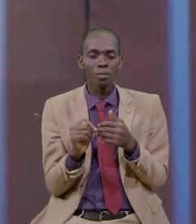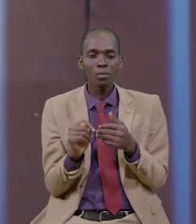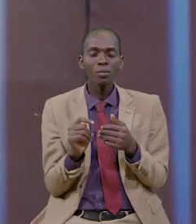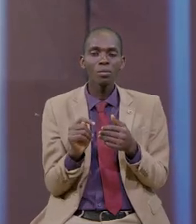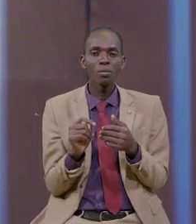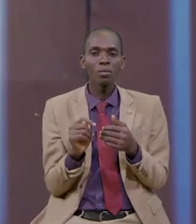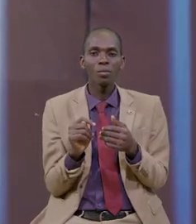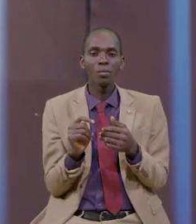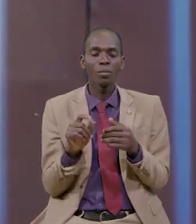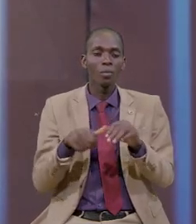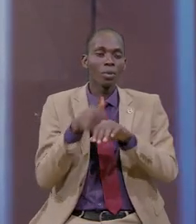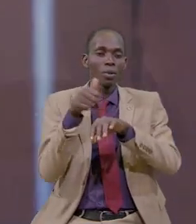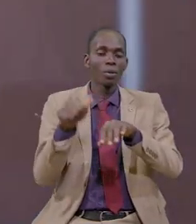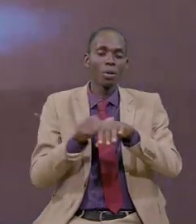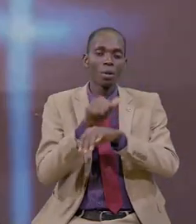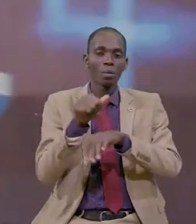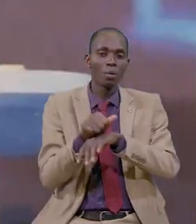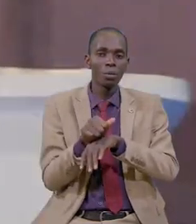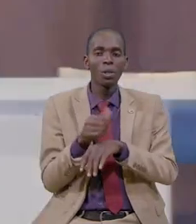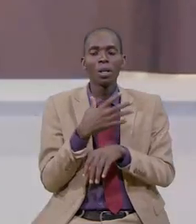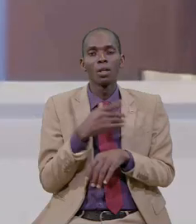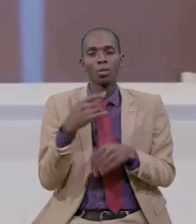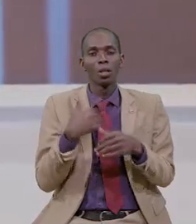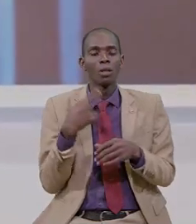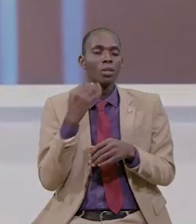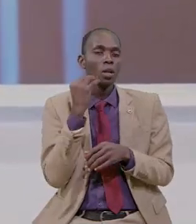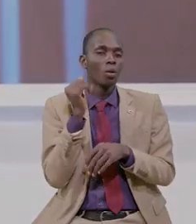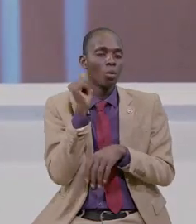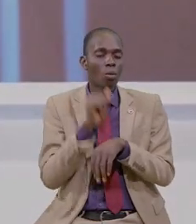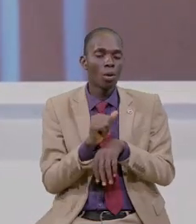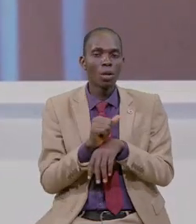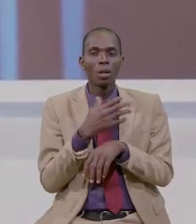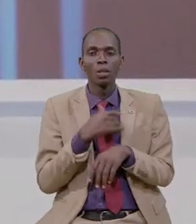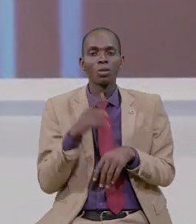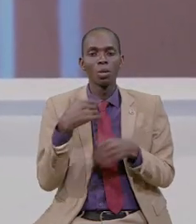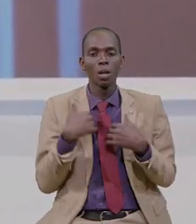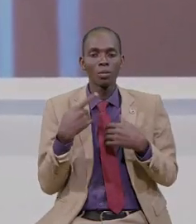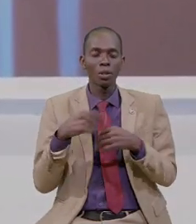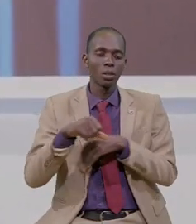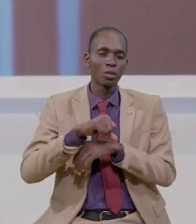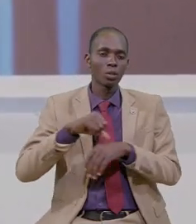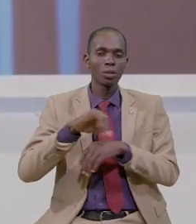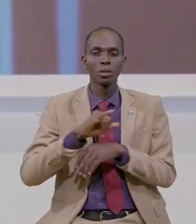après être désigné, il faut être envoyé et maintenant il faut être où?